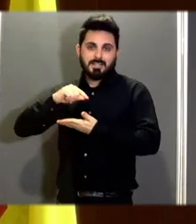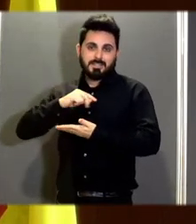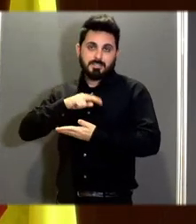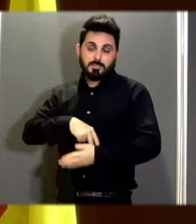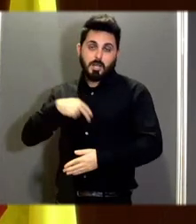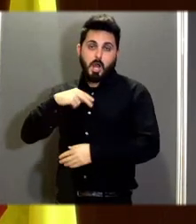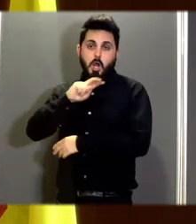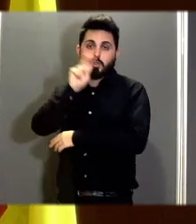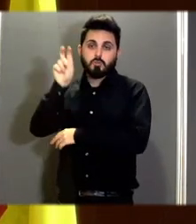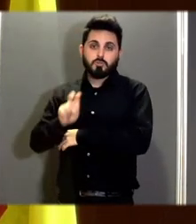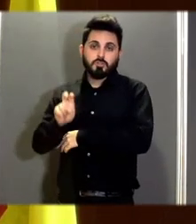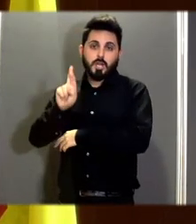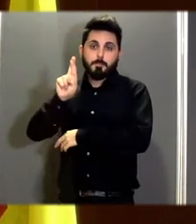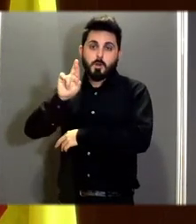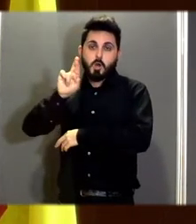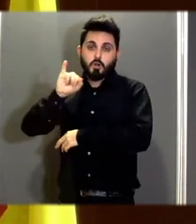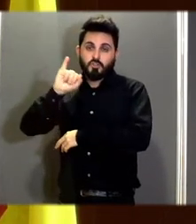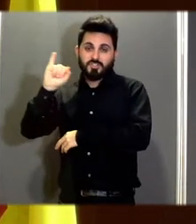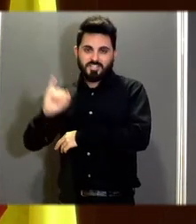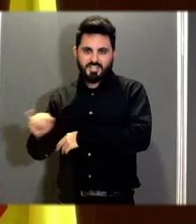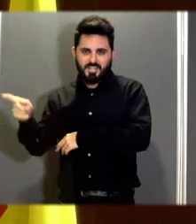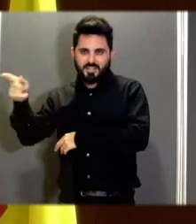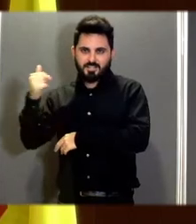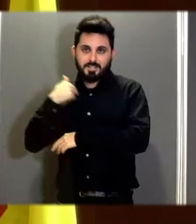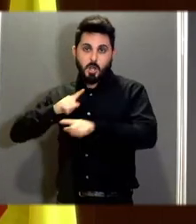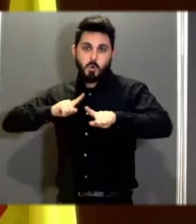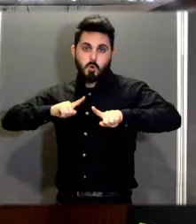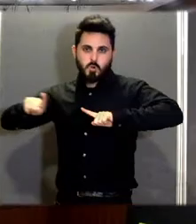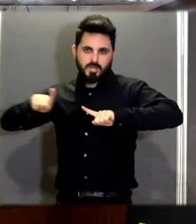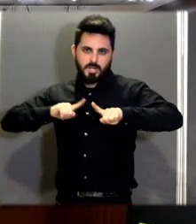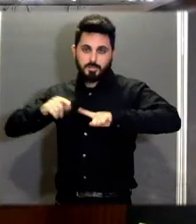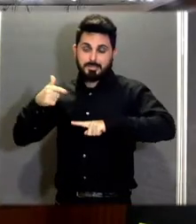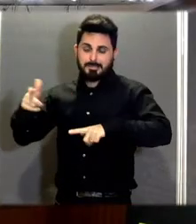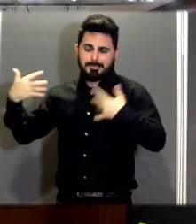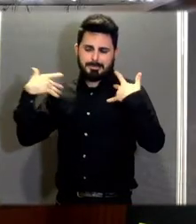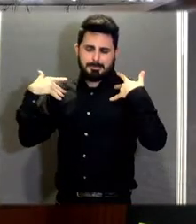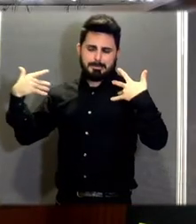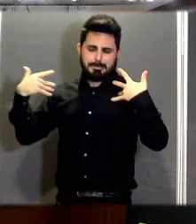de coordinador aquí, que ho ha patit, que ho ha patit.